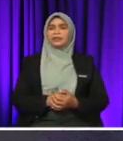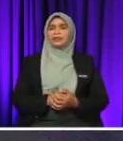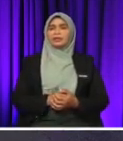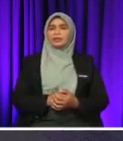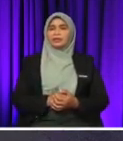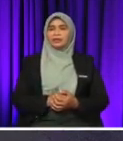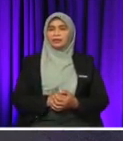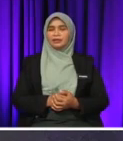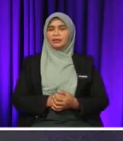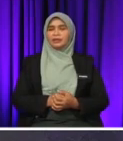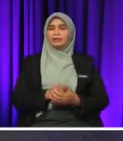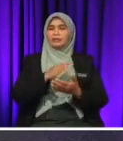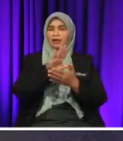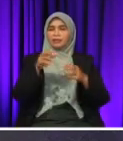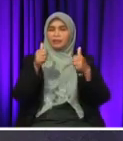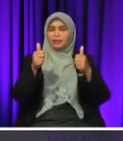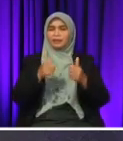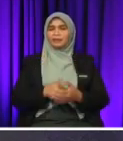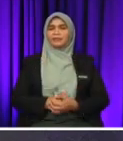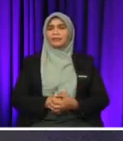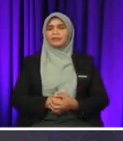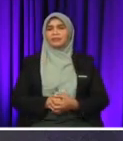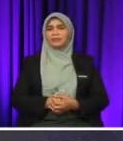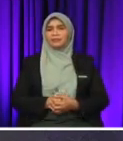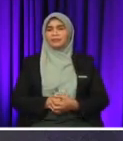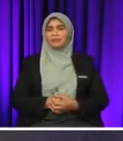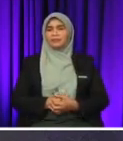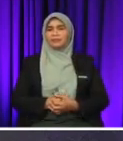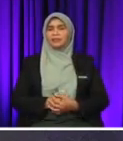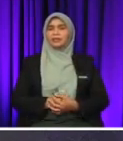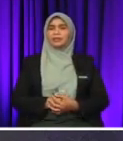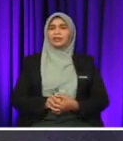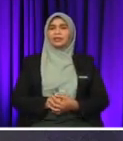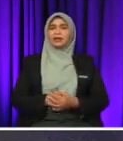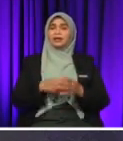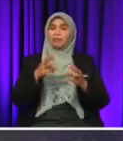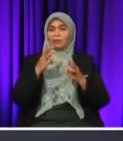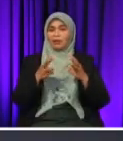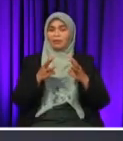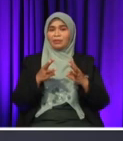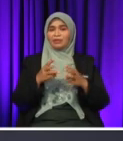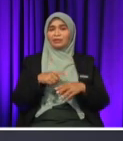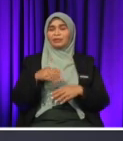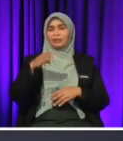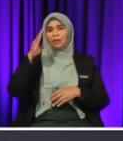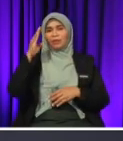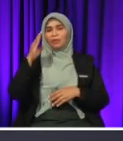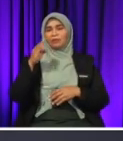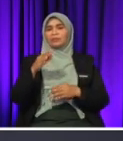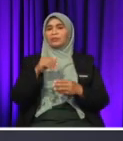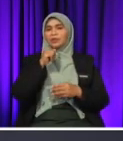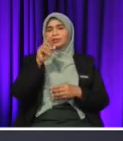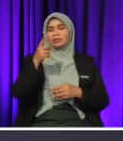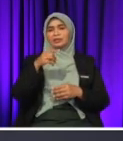semuanya hebat-hebat nih oke walaupun dijoho bukan saya di Joho Tetapi